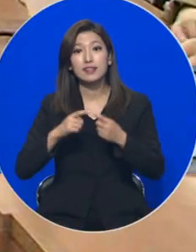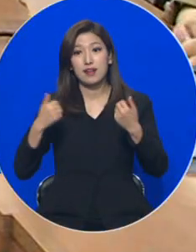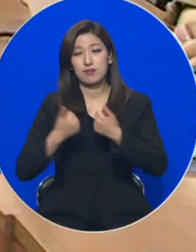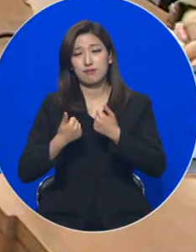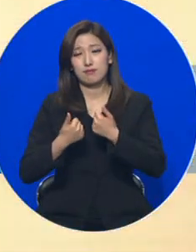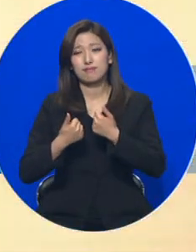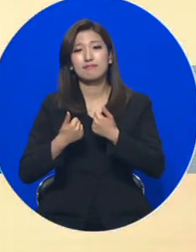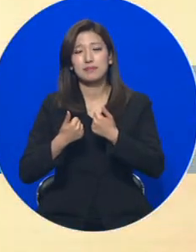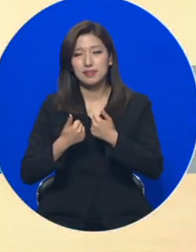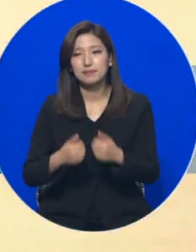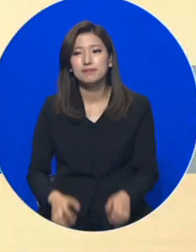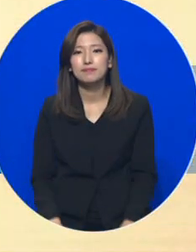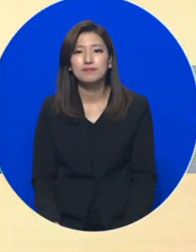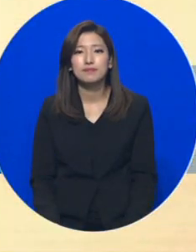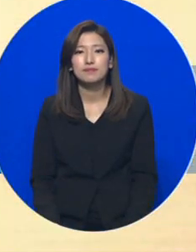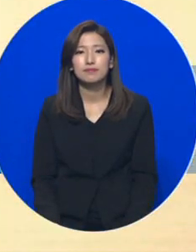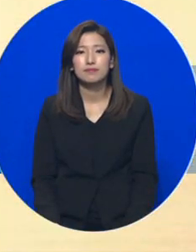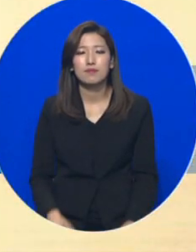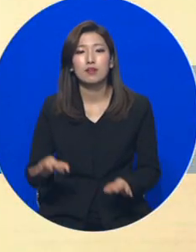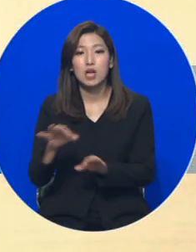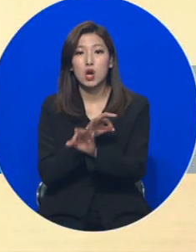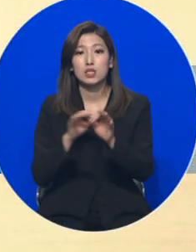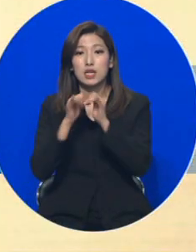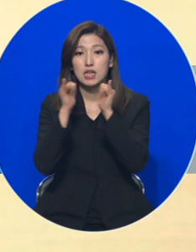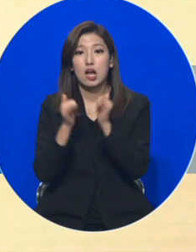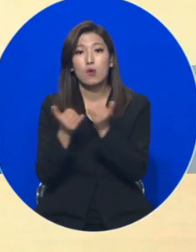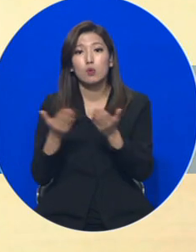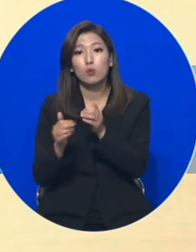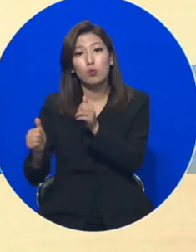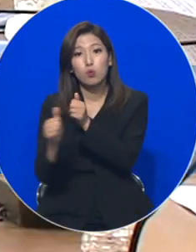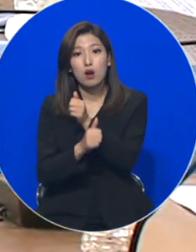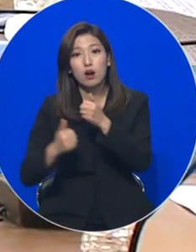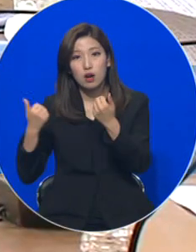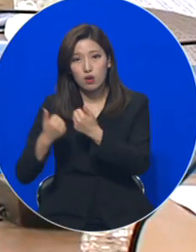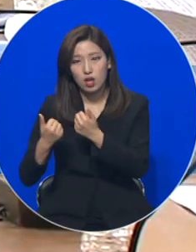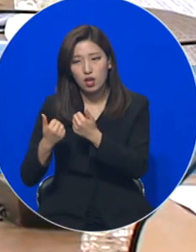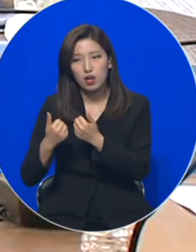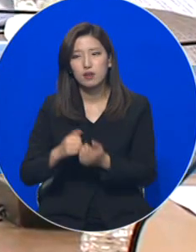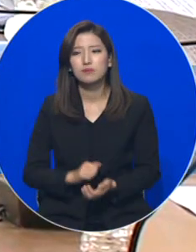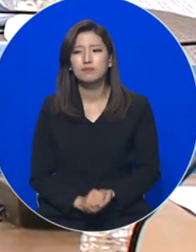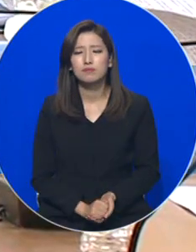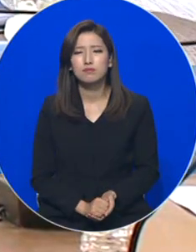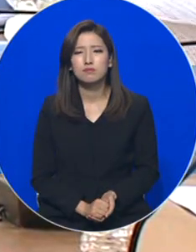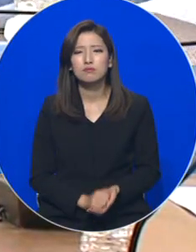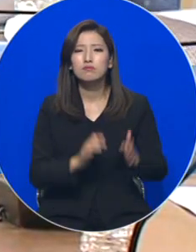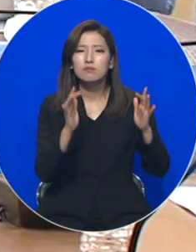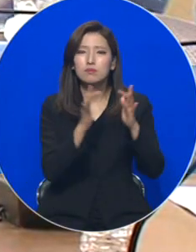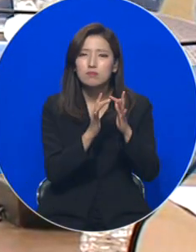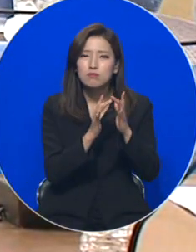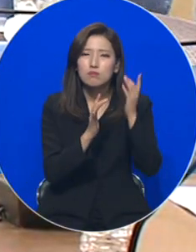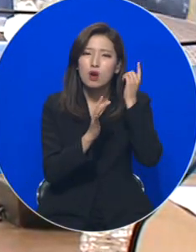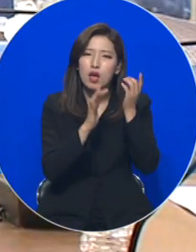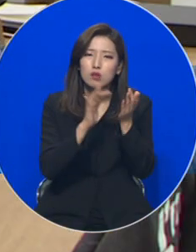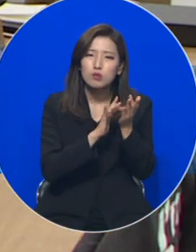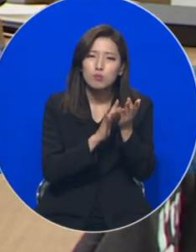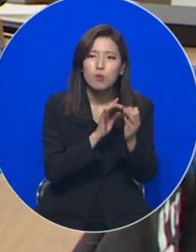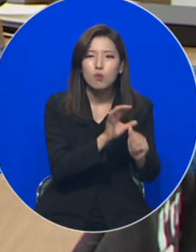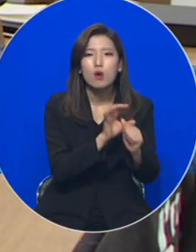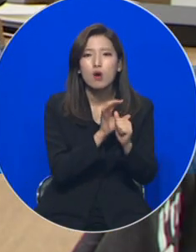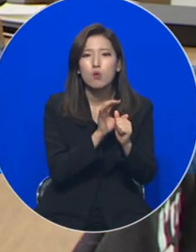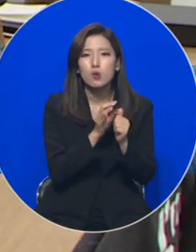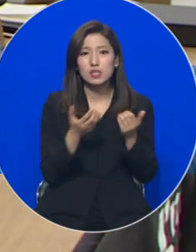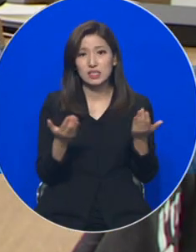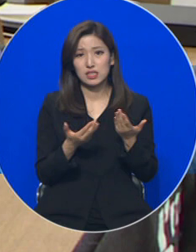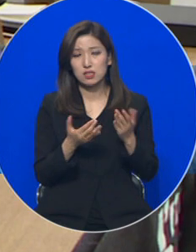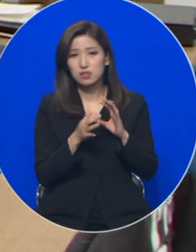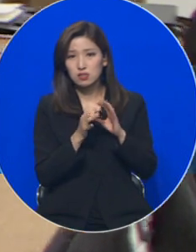대통령 직속 경제사회노동위원회가 디지털 플랫폼 종사자를 보호하기 위한 첫 노사정 합의를 도출했습니다. 이번